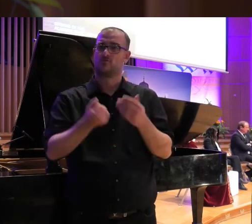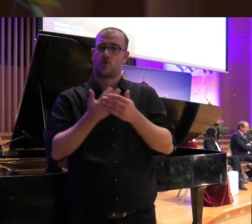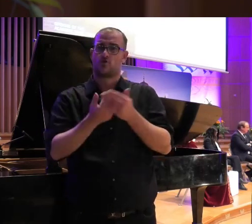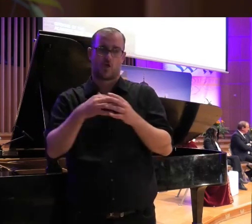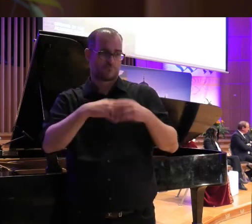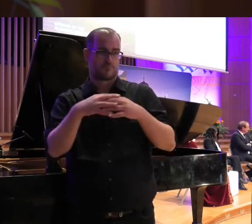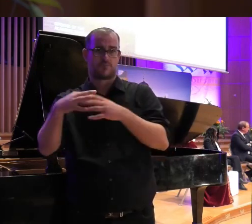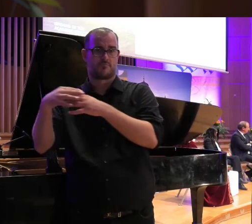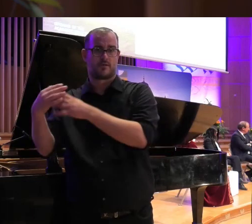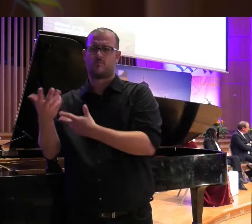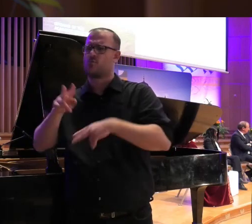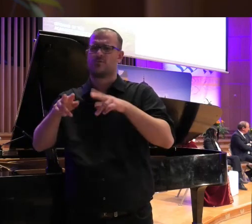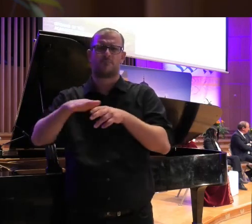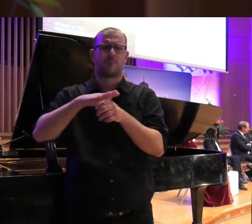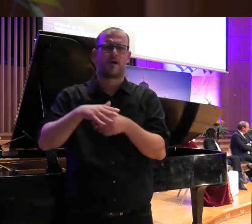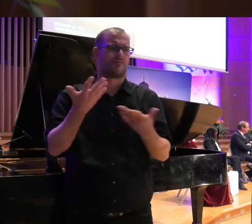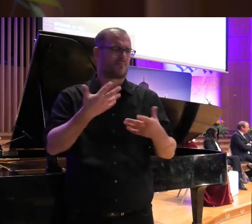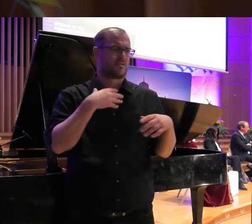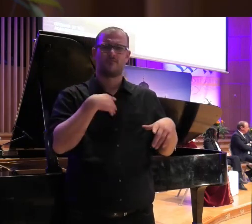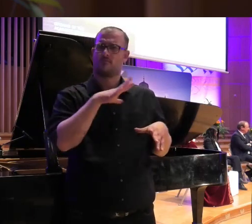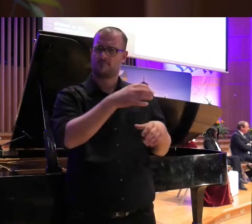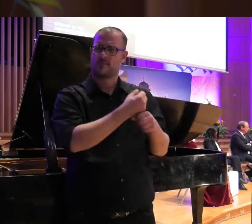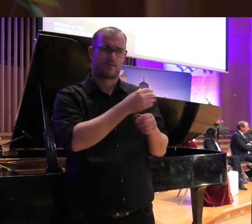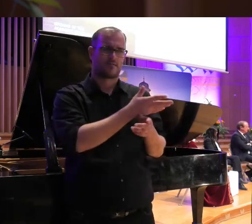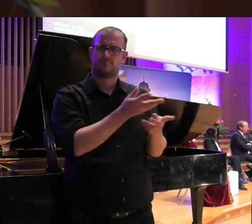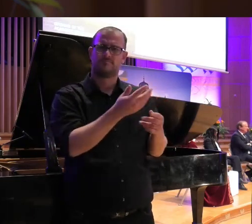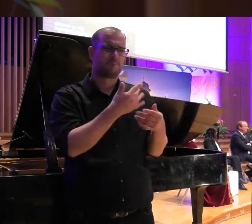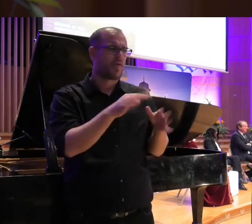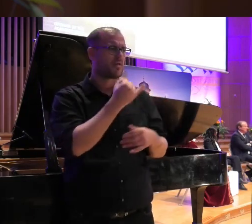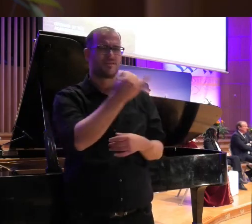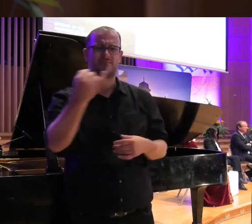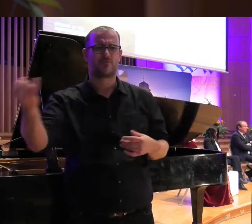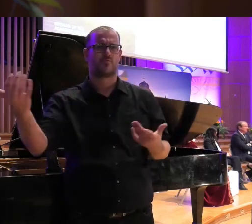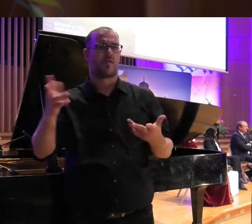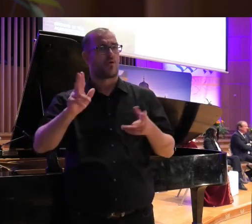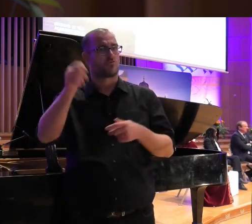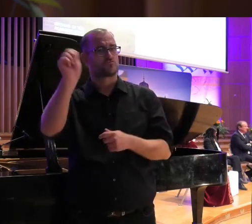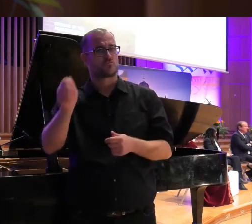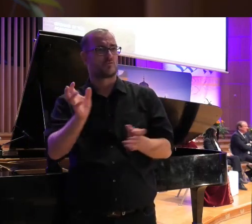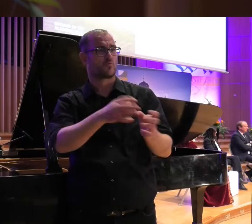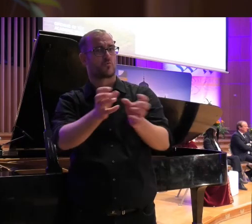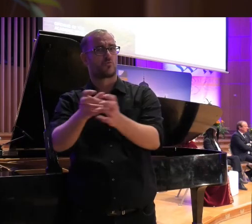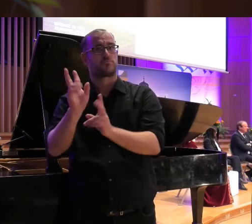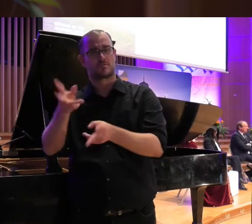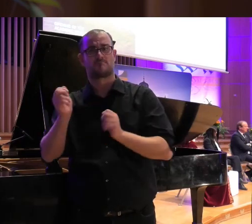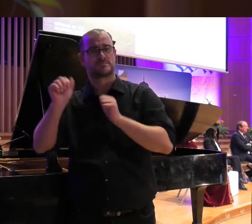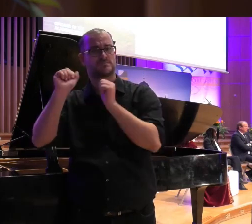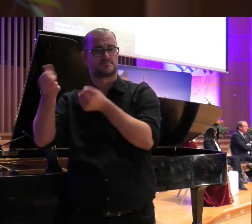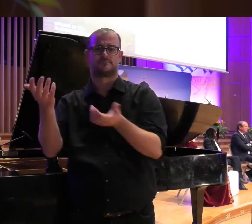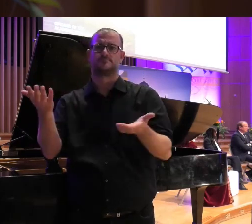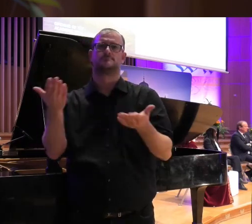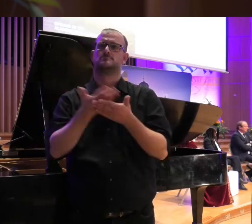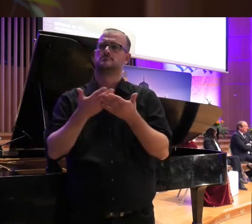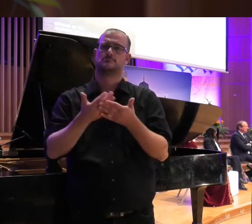in ganz unterschiedlichen Bereichen von den Beschäftigten, ganz individuell. Und auch Studierendengruppen, die sehr aktiv sind, also beispielsweise